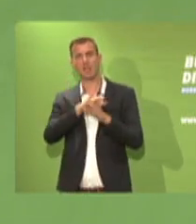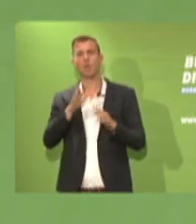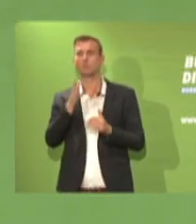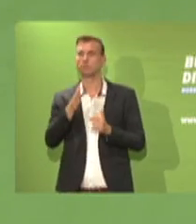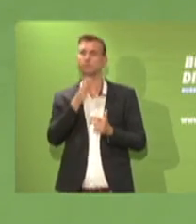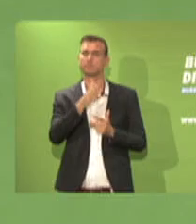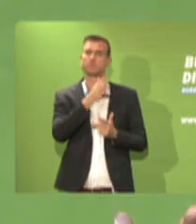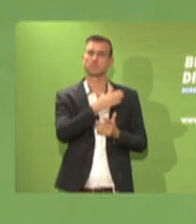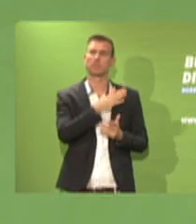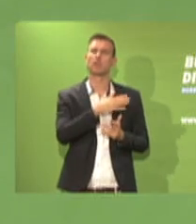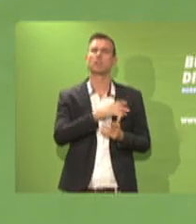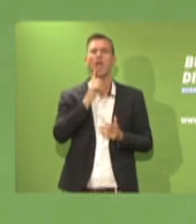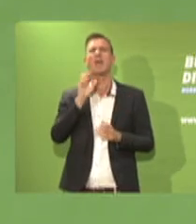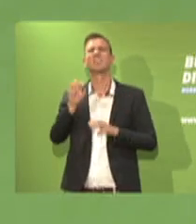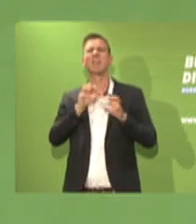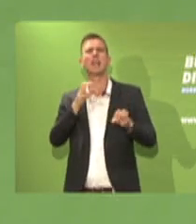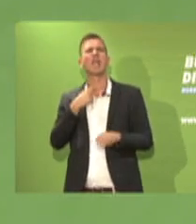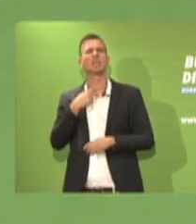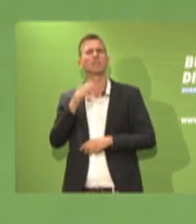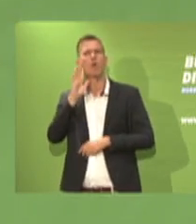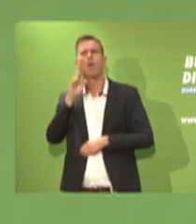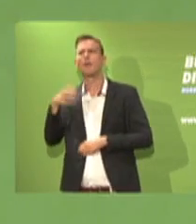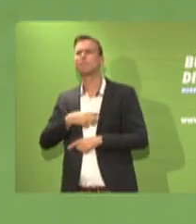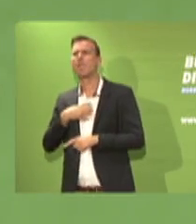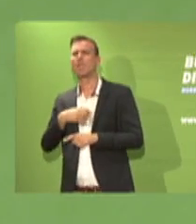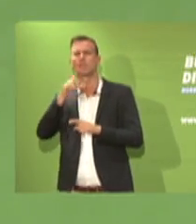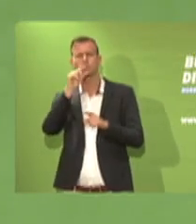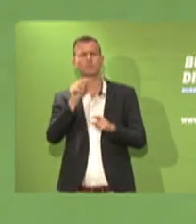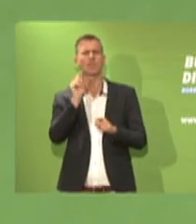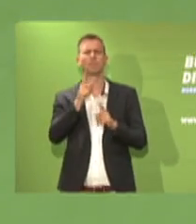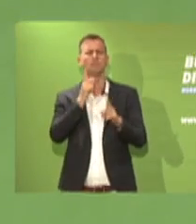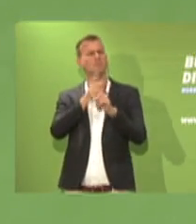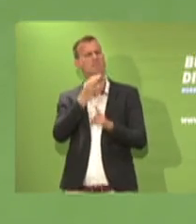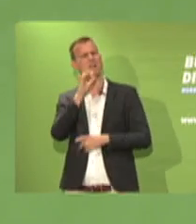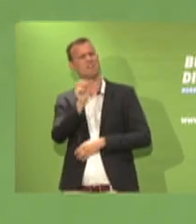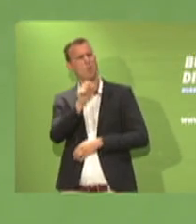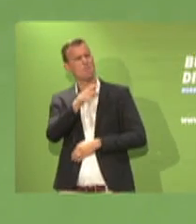dann Dialekte, die aus Bayern kommen, die aus Stuttgart kommen. Und wenn man die Menschen fragt,